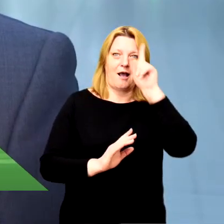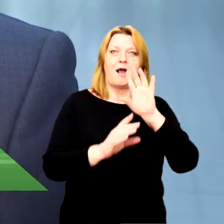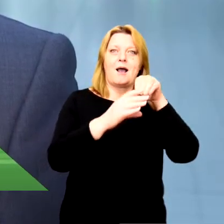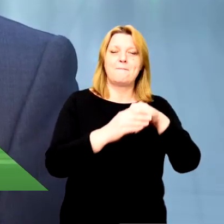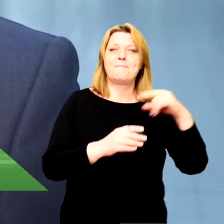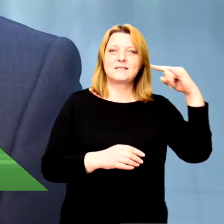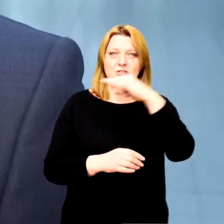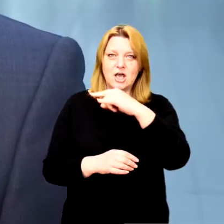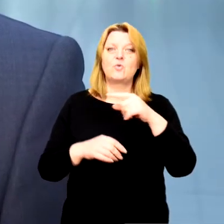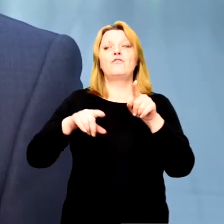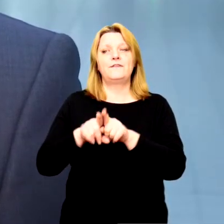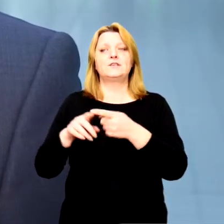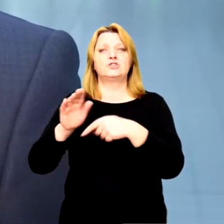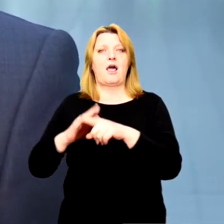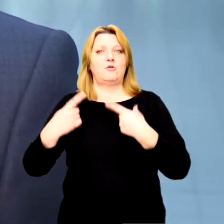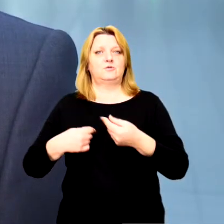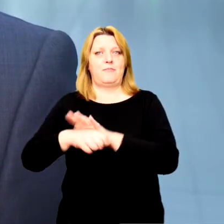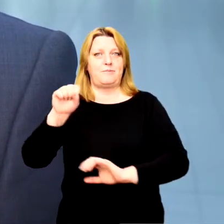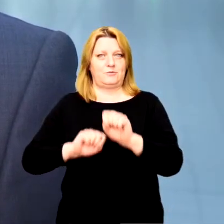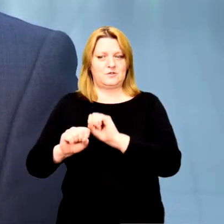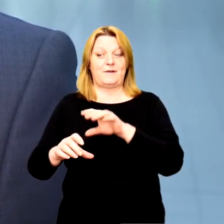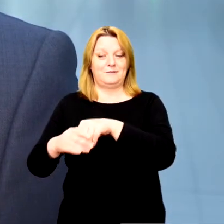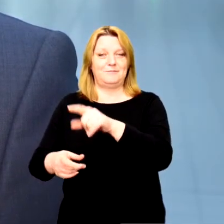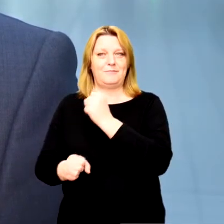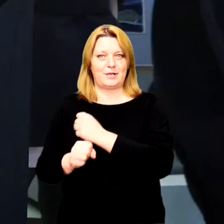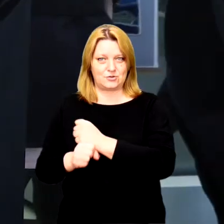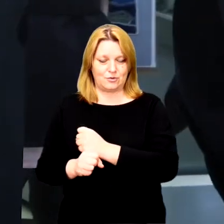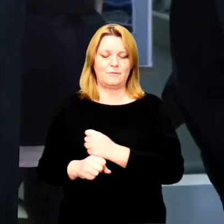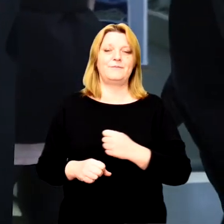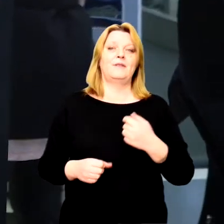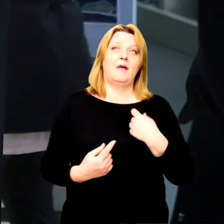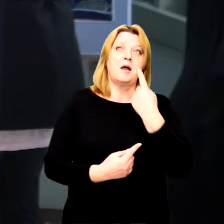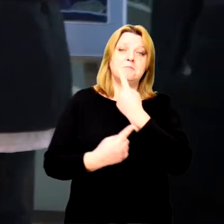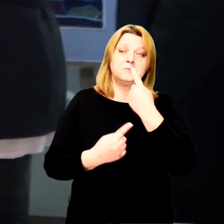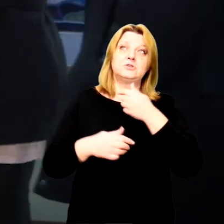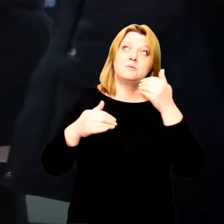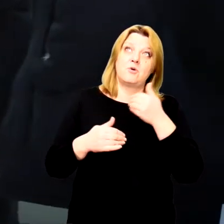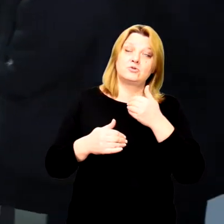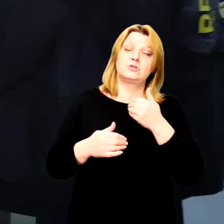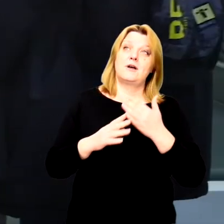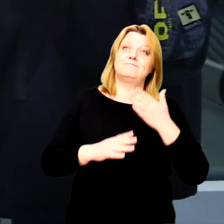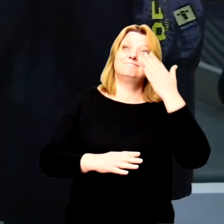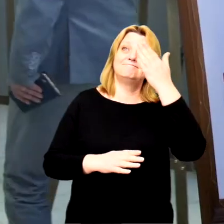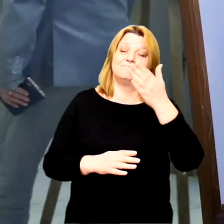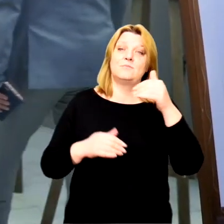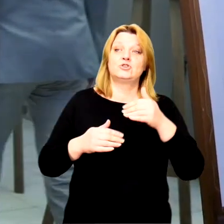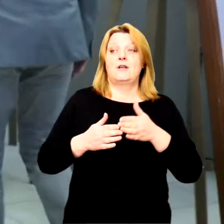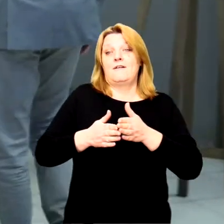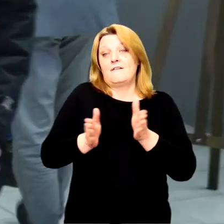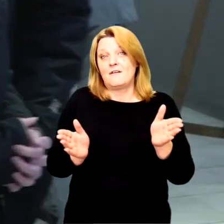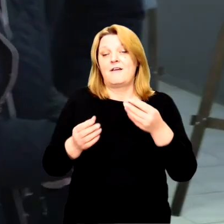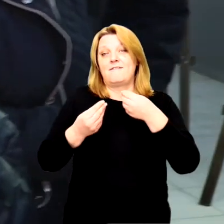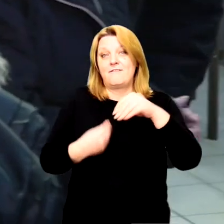i dla osób niepełnosprawnych, które pracują na lotnisku. Myślę, że można również pomyśleć